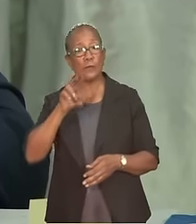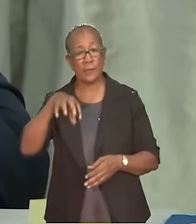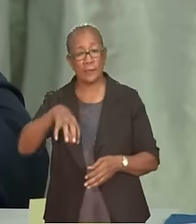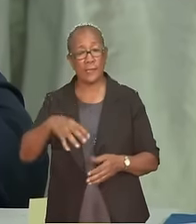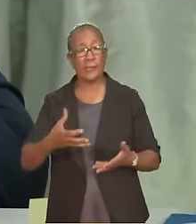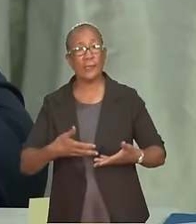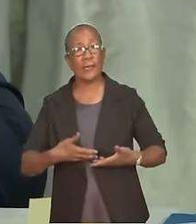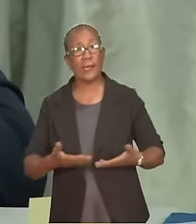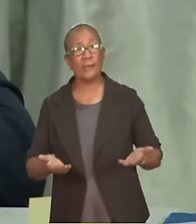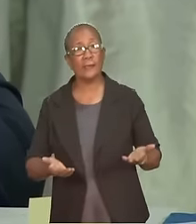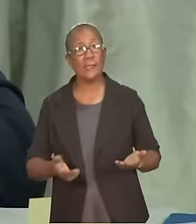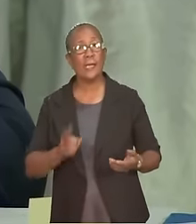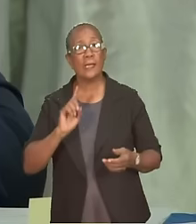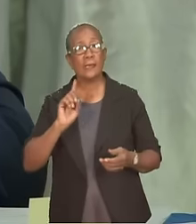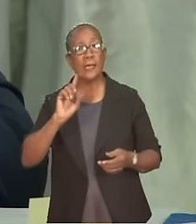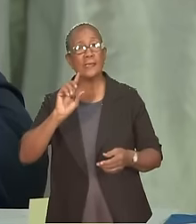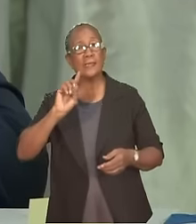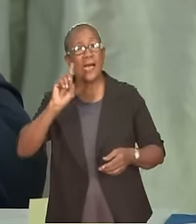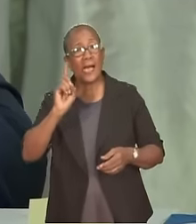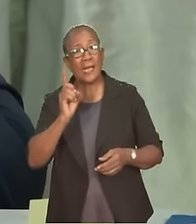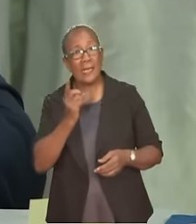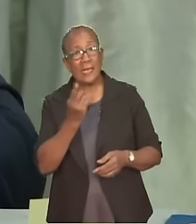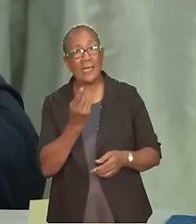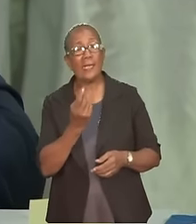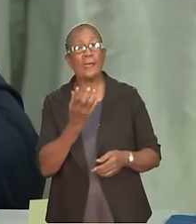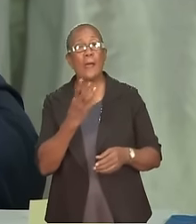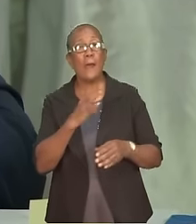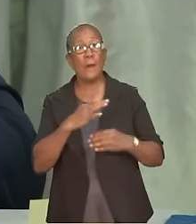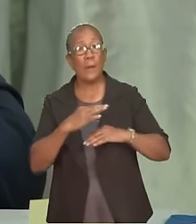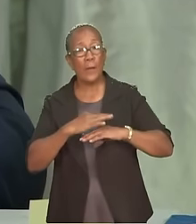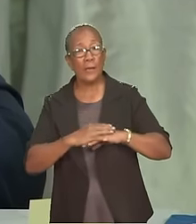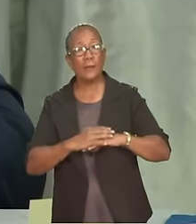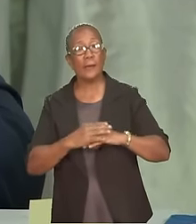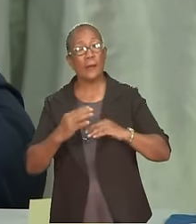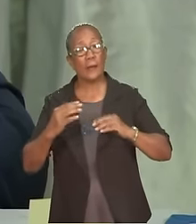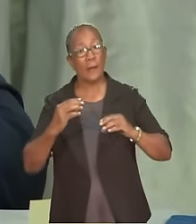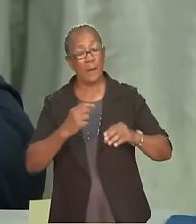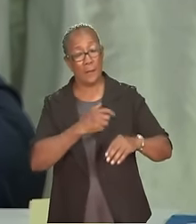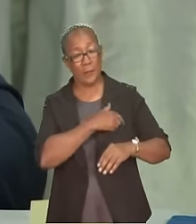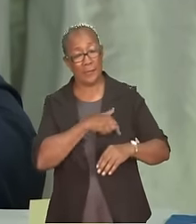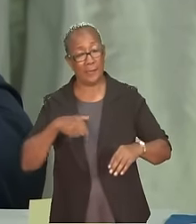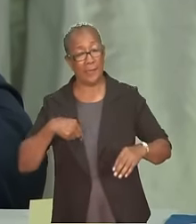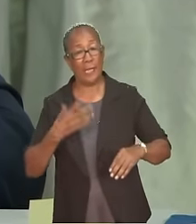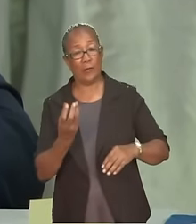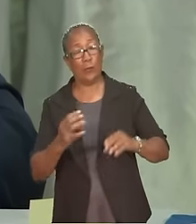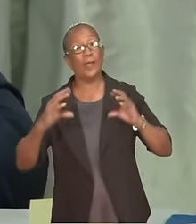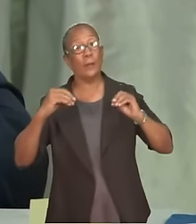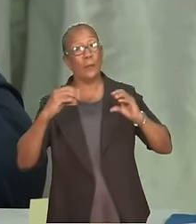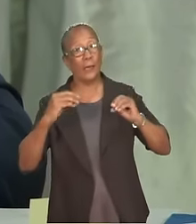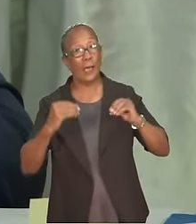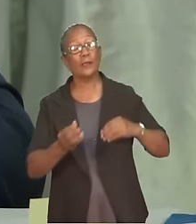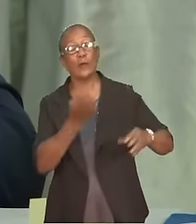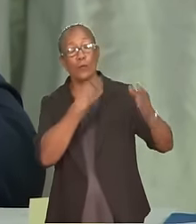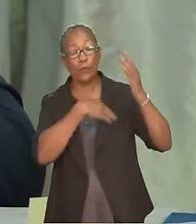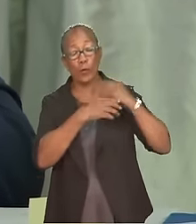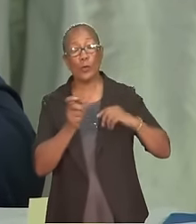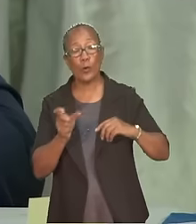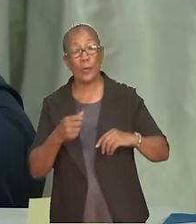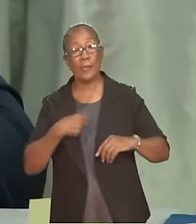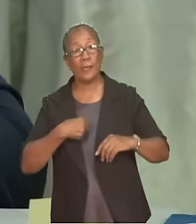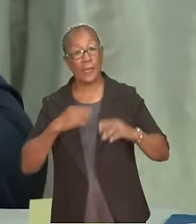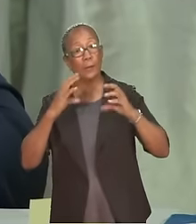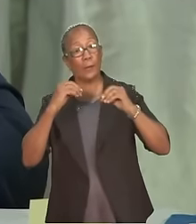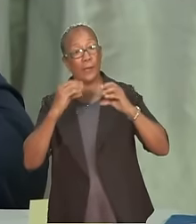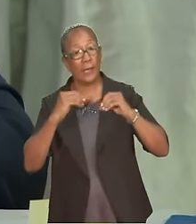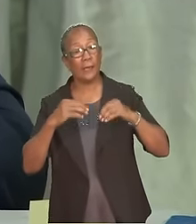liever met de president wensen te praten. Dus we hebben een verzoek gehad vorige week van de Rafaxuur, dat ze liever met de president willen praten. Daarom heb